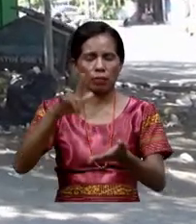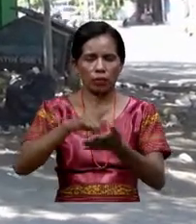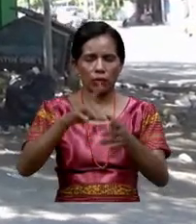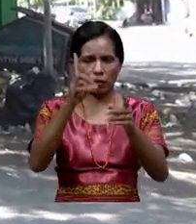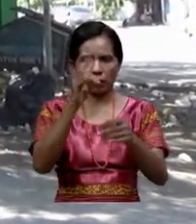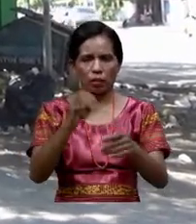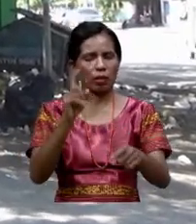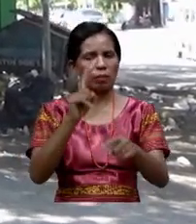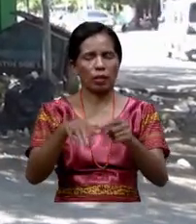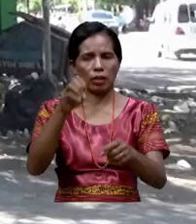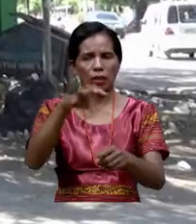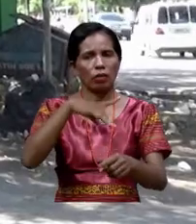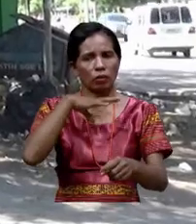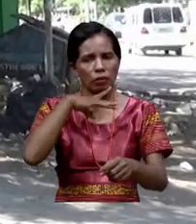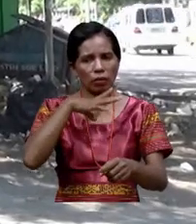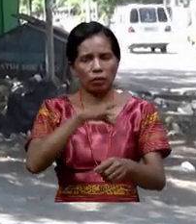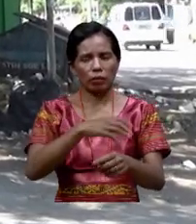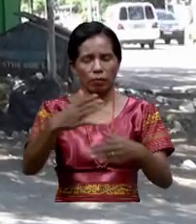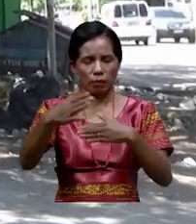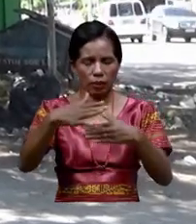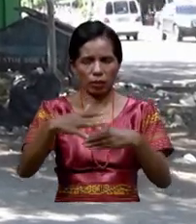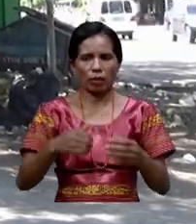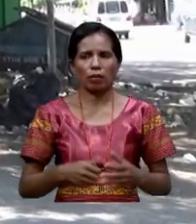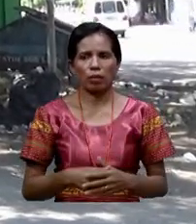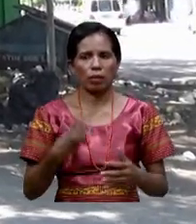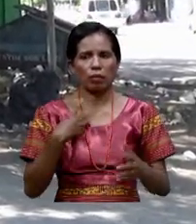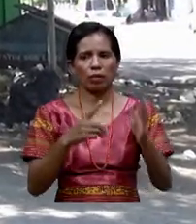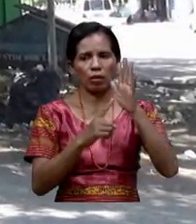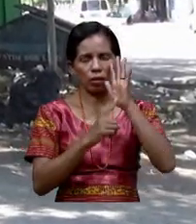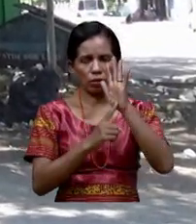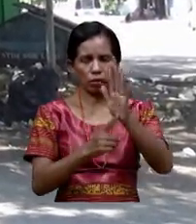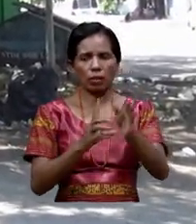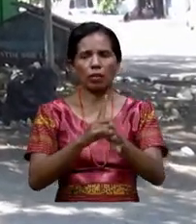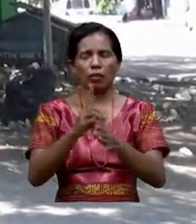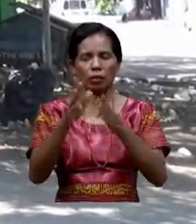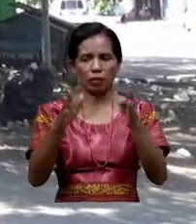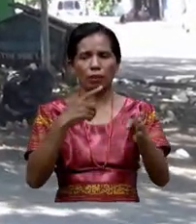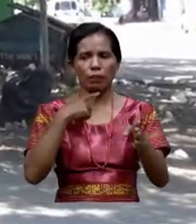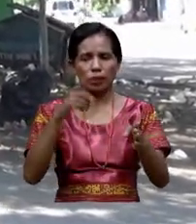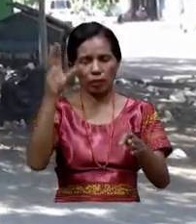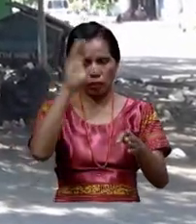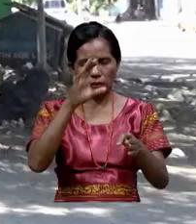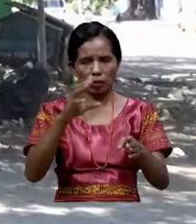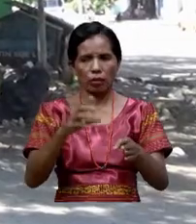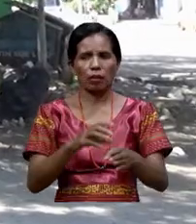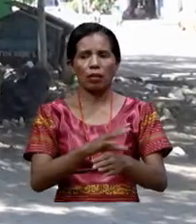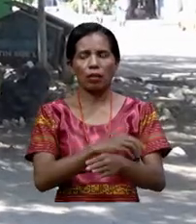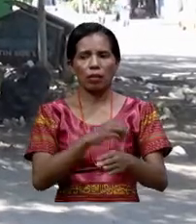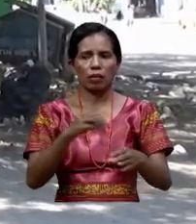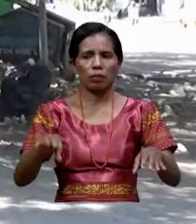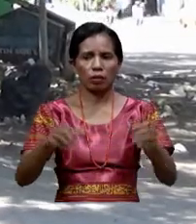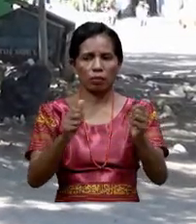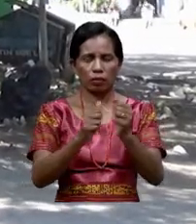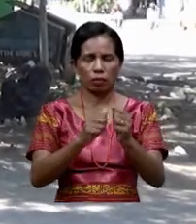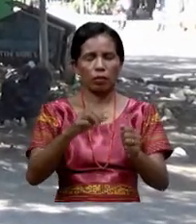tulos la bele tau be lisu ne bisi ke portau sama toto ne bae parti di rasang sira buka ya miu sira patu kopero hose pele